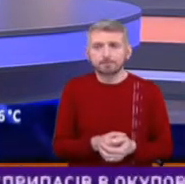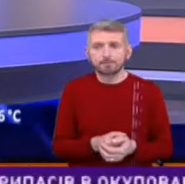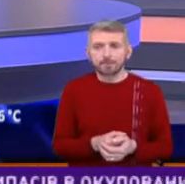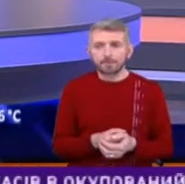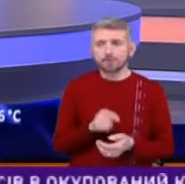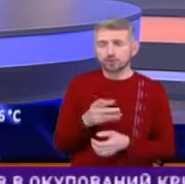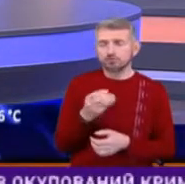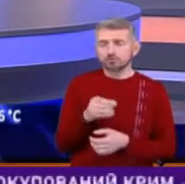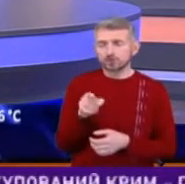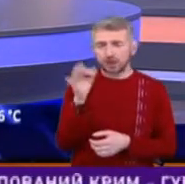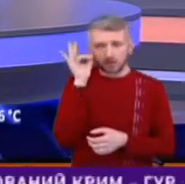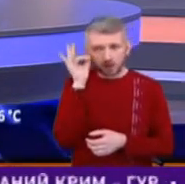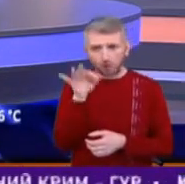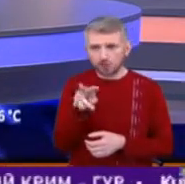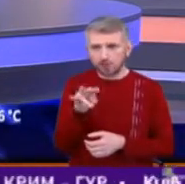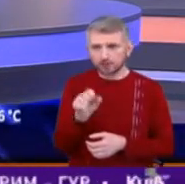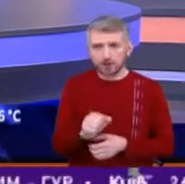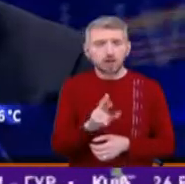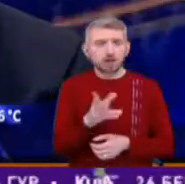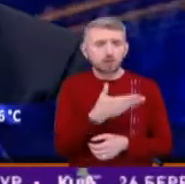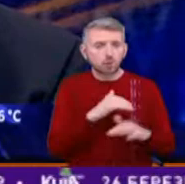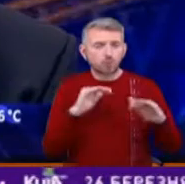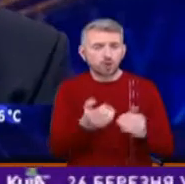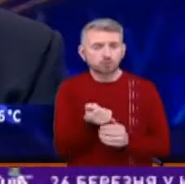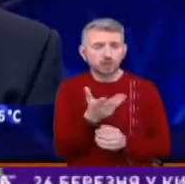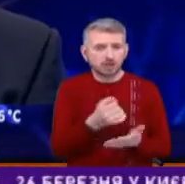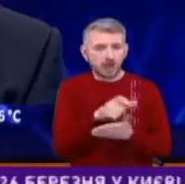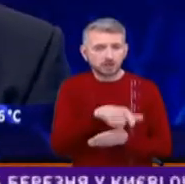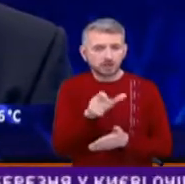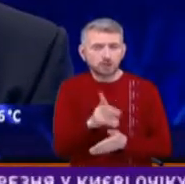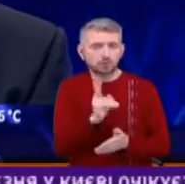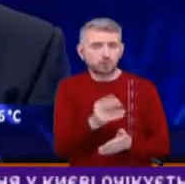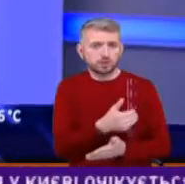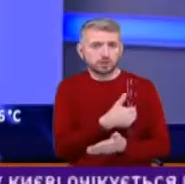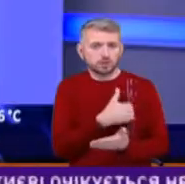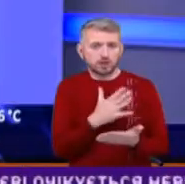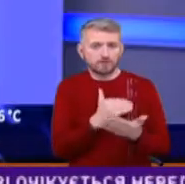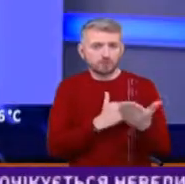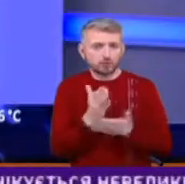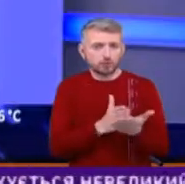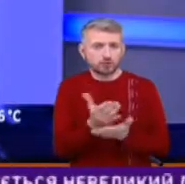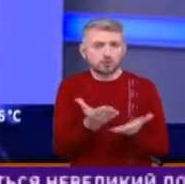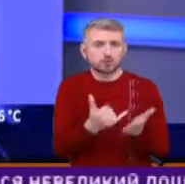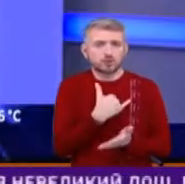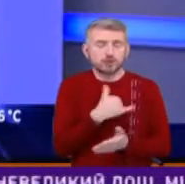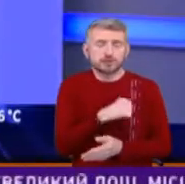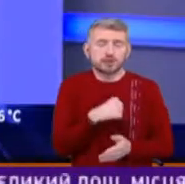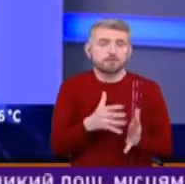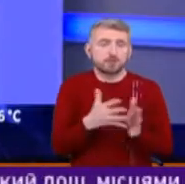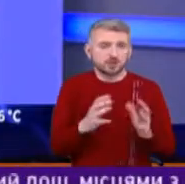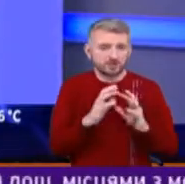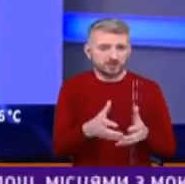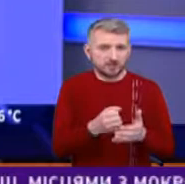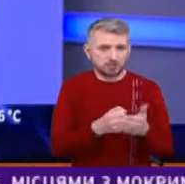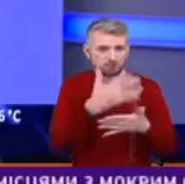Бразилію чи Жеко. То як же ми обмежуємо кількість кандидатів, які претендують на найвищу посаду, якщо їх у нас найбільше, напевно, в світі?